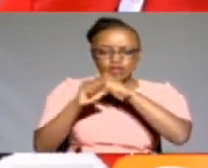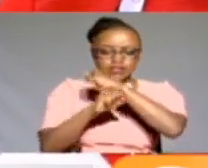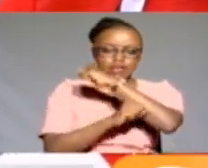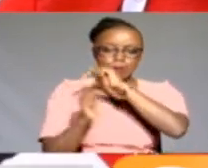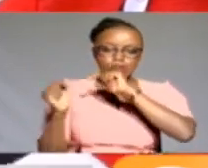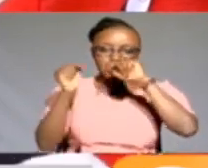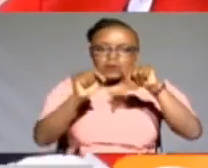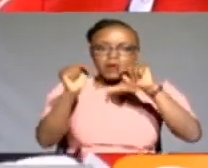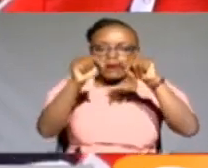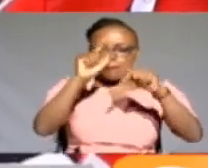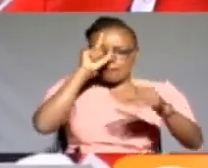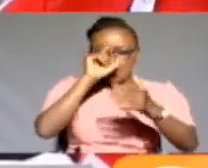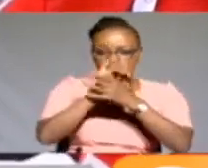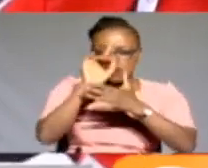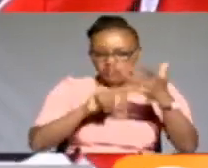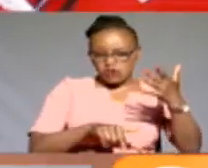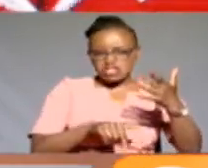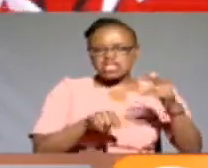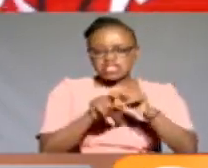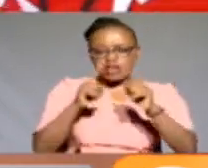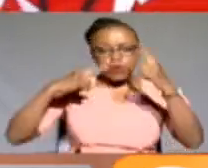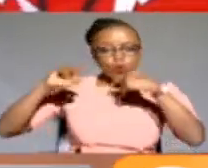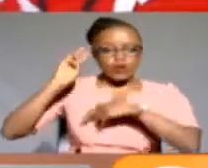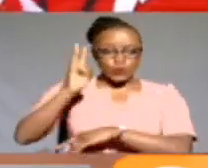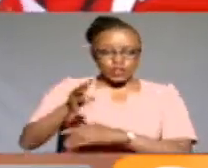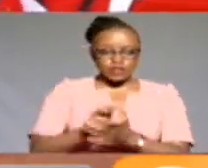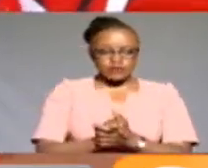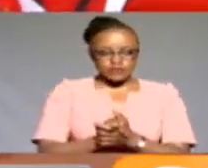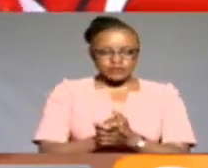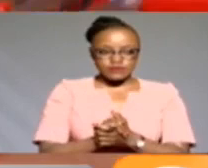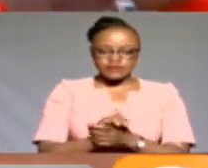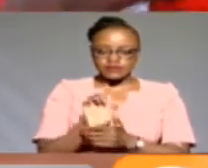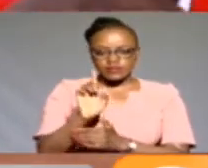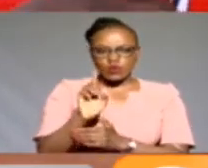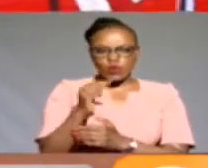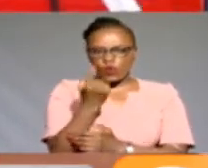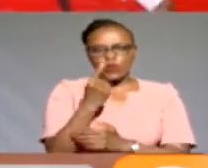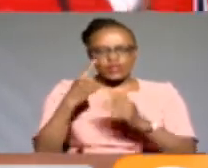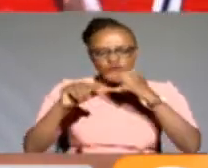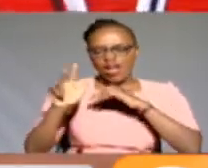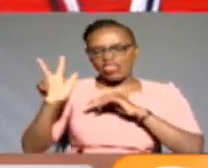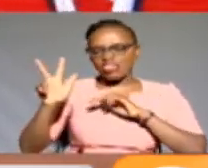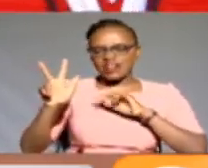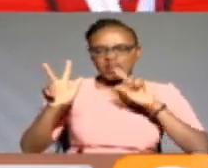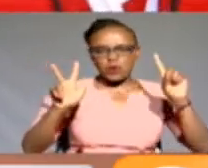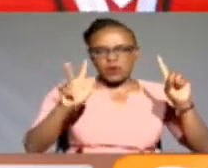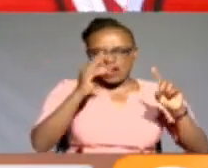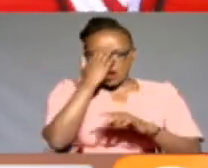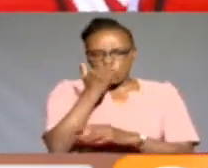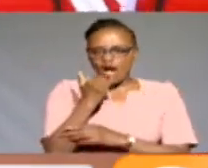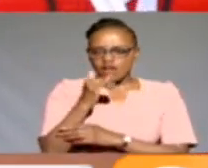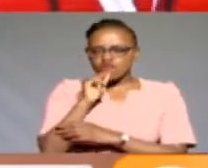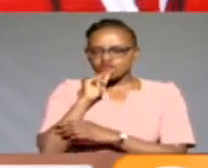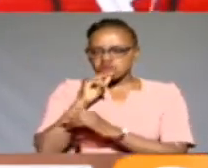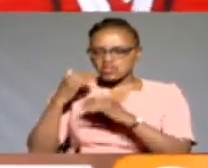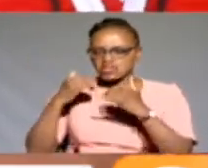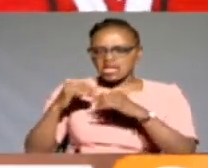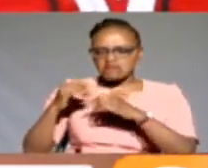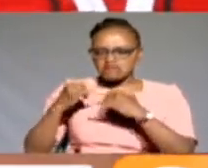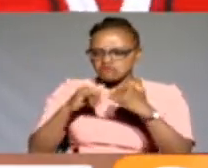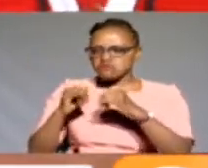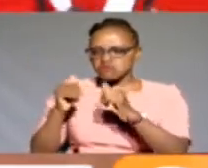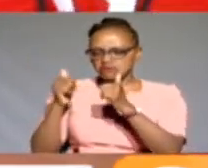hapa na tunaamini tutashinda. Naona tukishinda 3-1. Kwa sababu vijana wamejiandaa vizuri, sio kama miaka